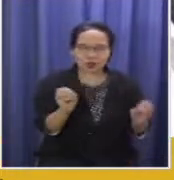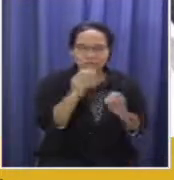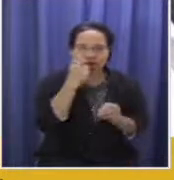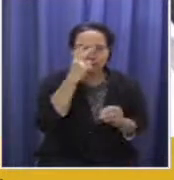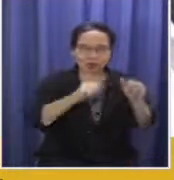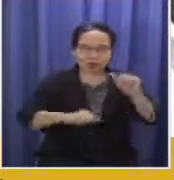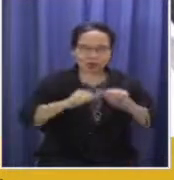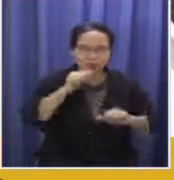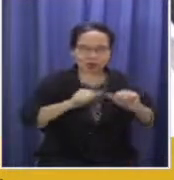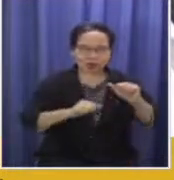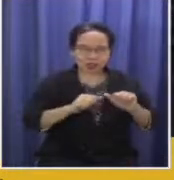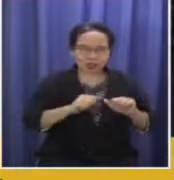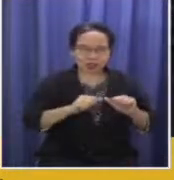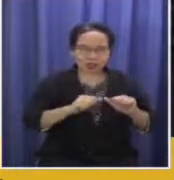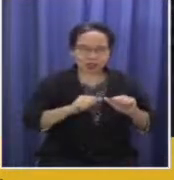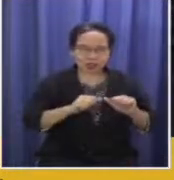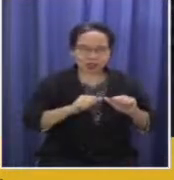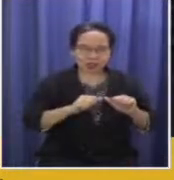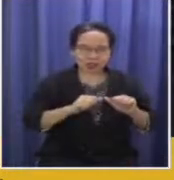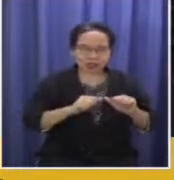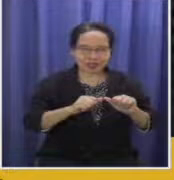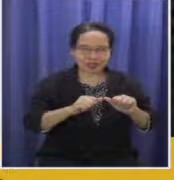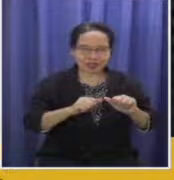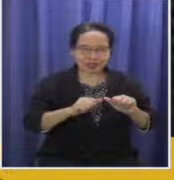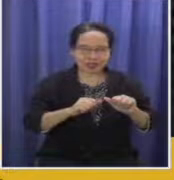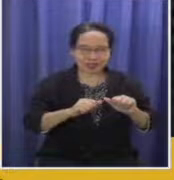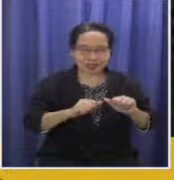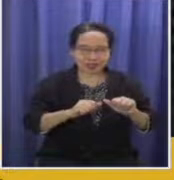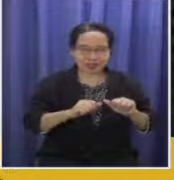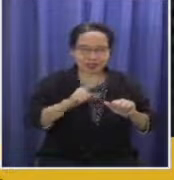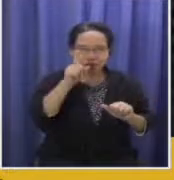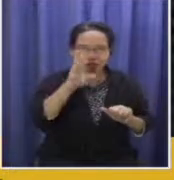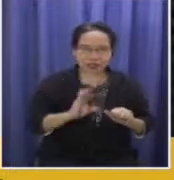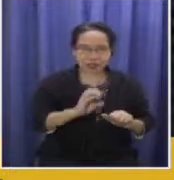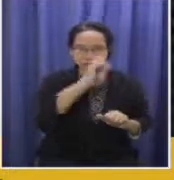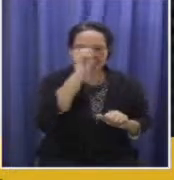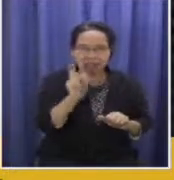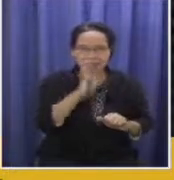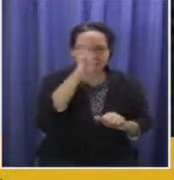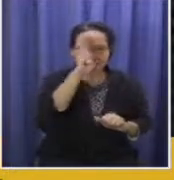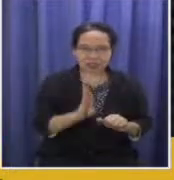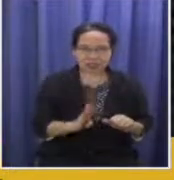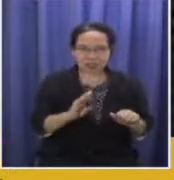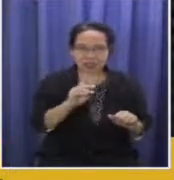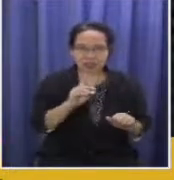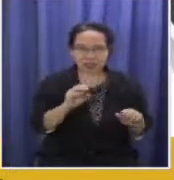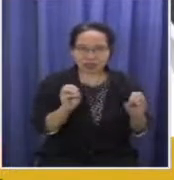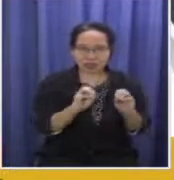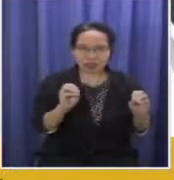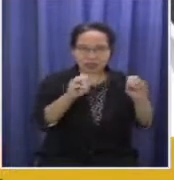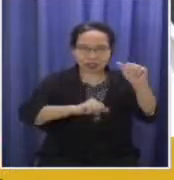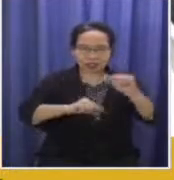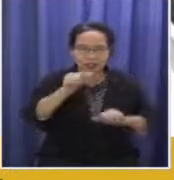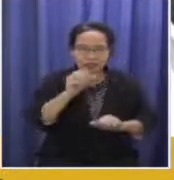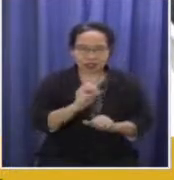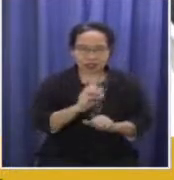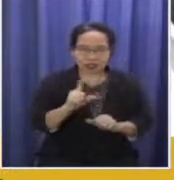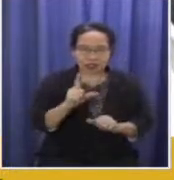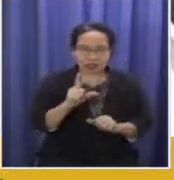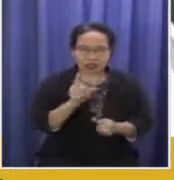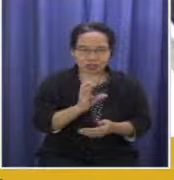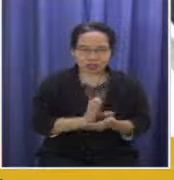that. भनेपछि उहाँ 100% परमेश्वर हुनुहुन्छ र त्यहाँ कुनै शंका छैन।